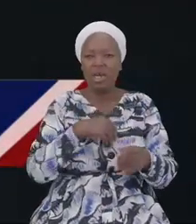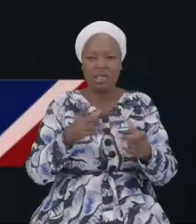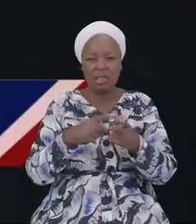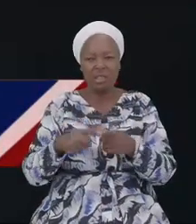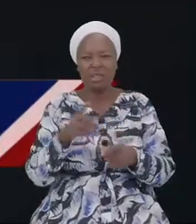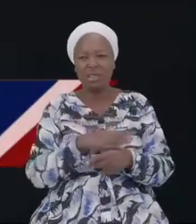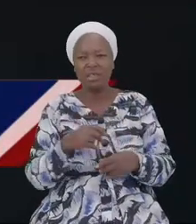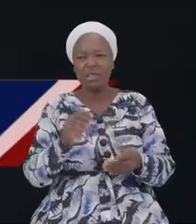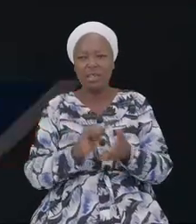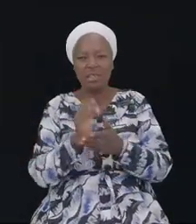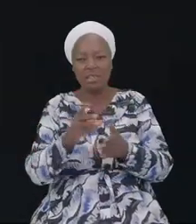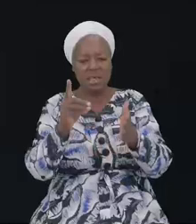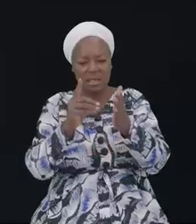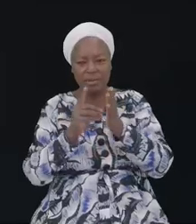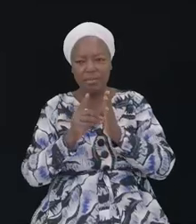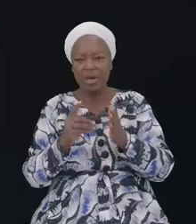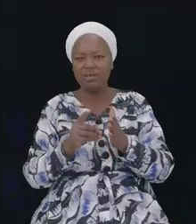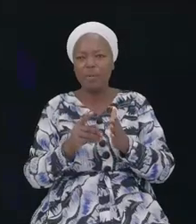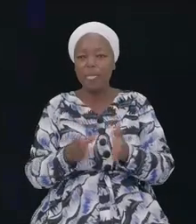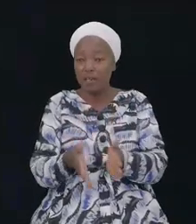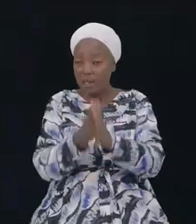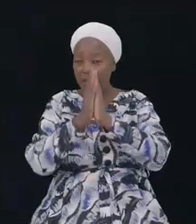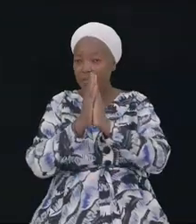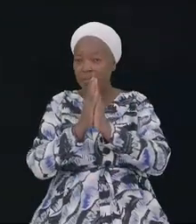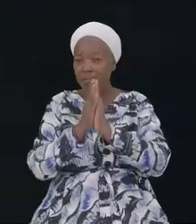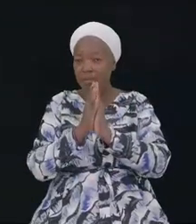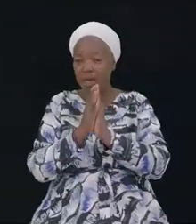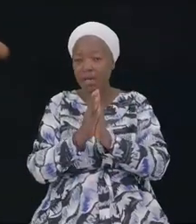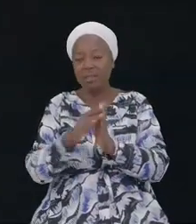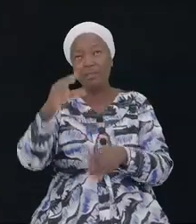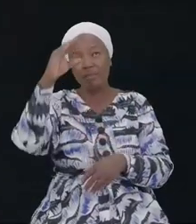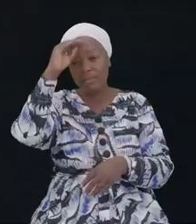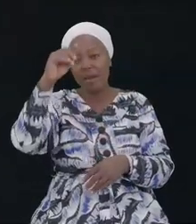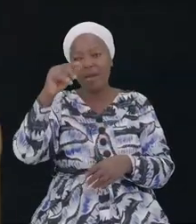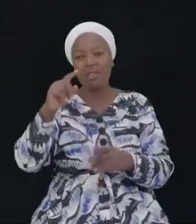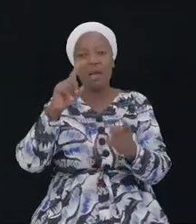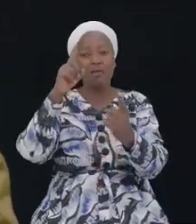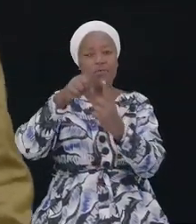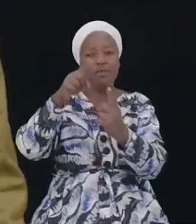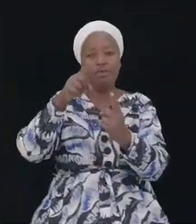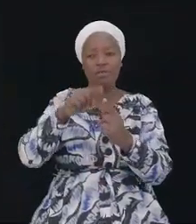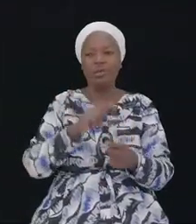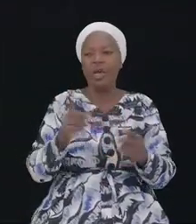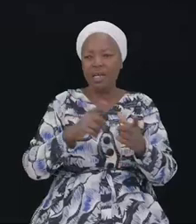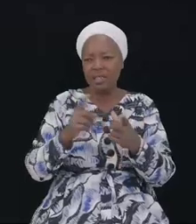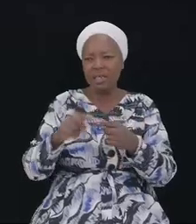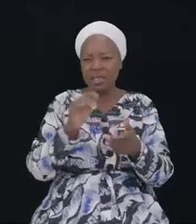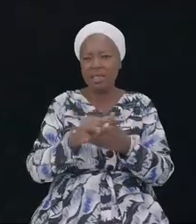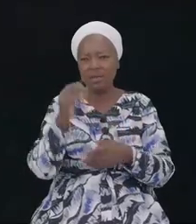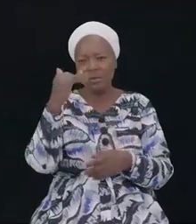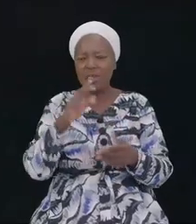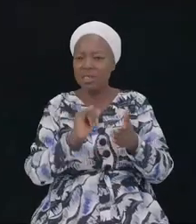considérons le partenariat divin et humain entre l'homme et Dieu. Il dit, si